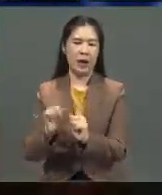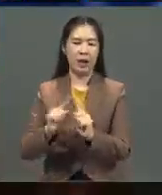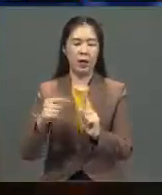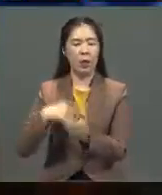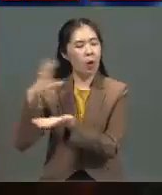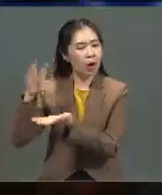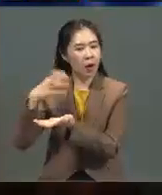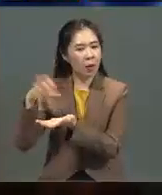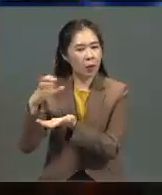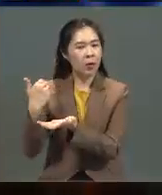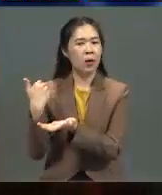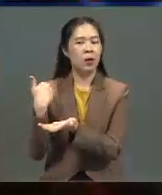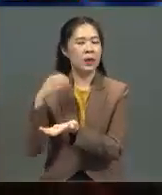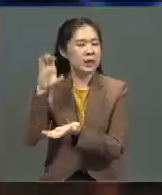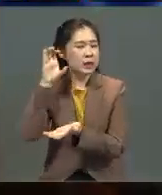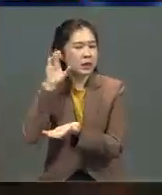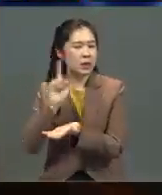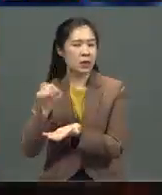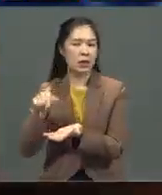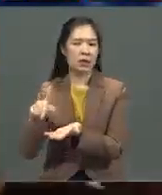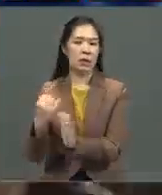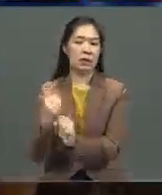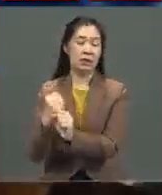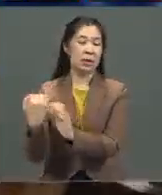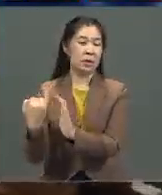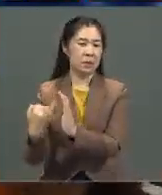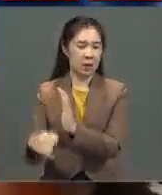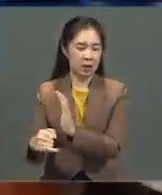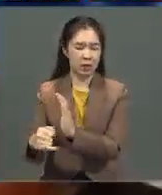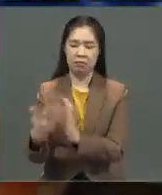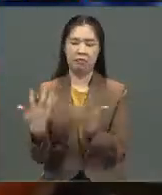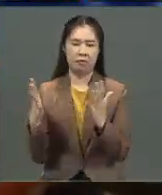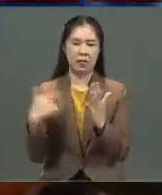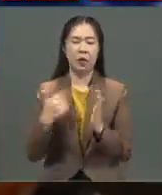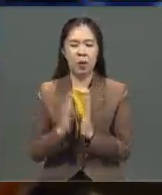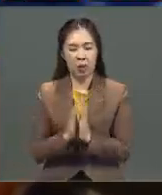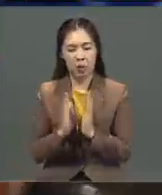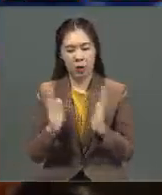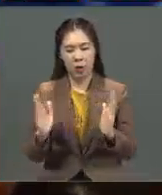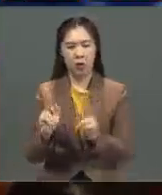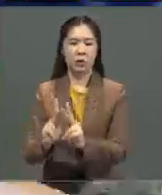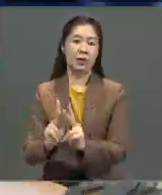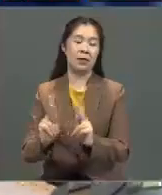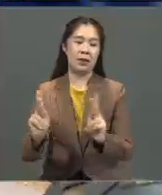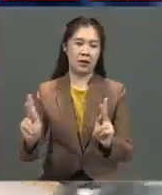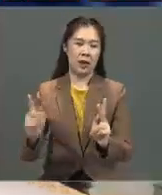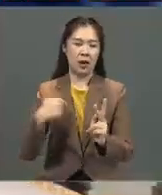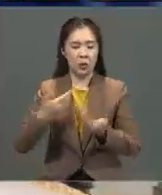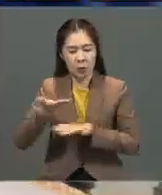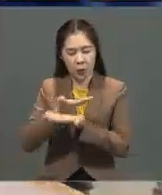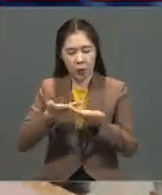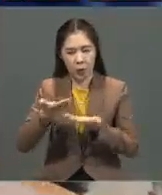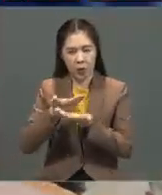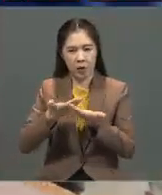จากชาวบ้านในยุคนั้นที่เชื่อว่าซีอุยได้เป็นผู้กระทำผิดพร้อมขอบคุณคณะกรรมการสิทธิมนุษยชนแห่งชาติที่พิจารณ